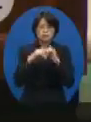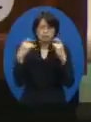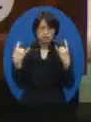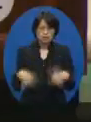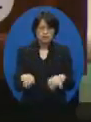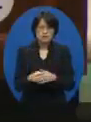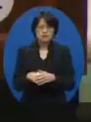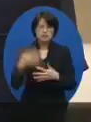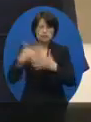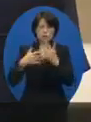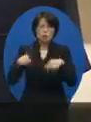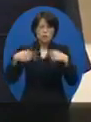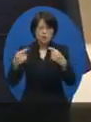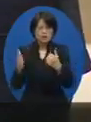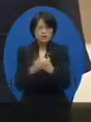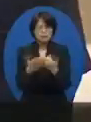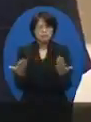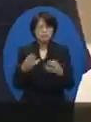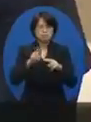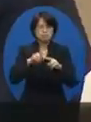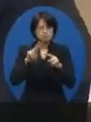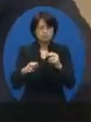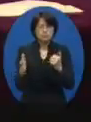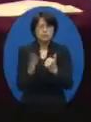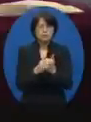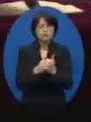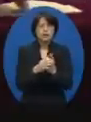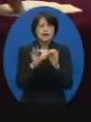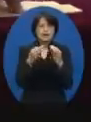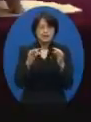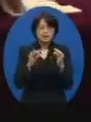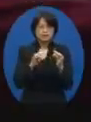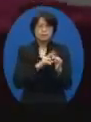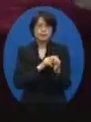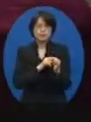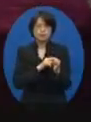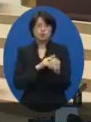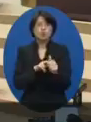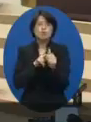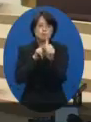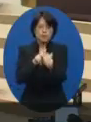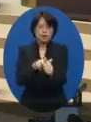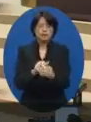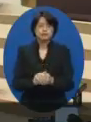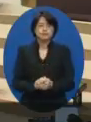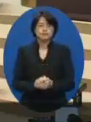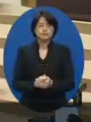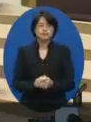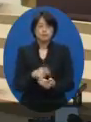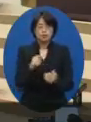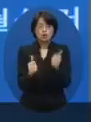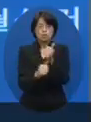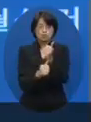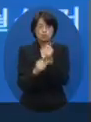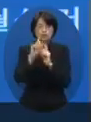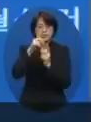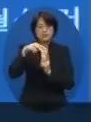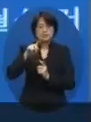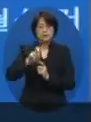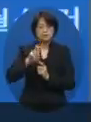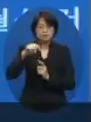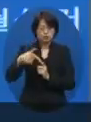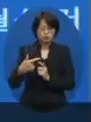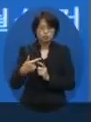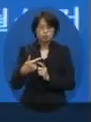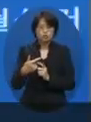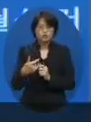외유 책임과 관련해 사퇴함에 따라 김 의원을 후보로 내세웠습니다. 여기에 부의장인 이삼순 의원도